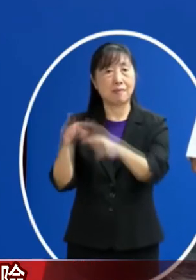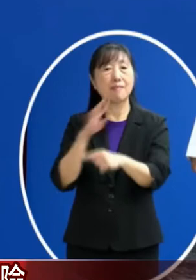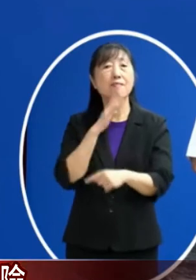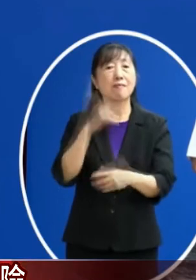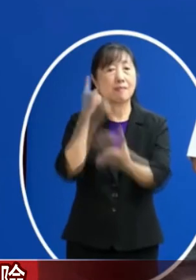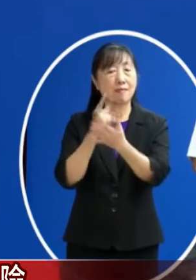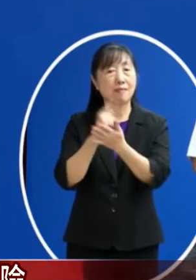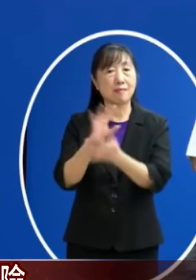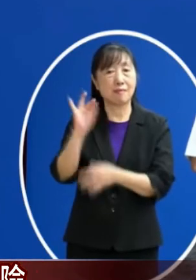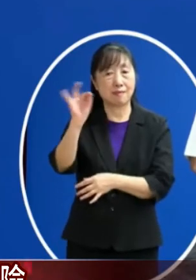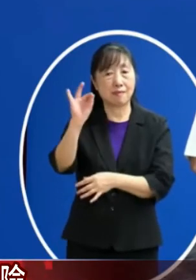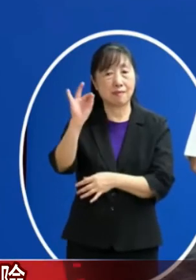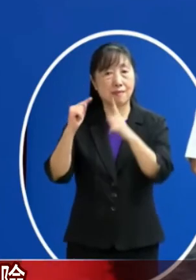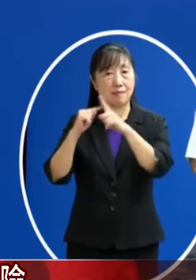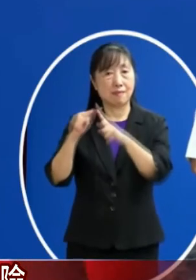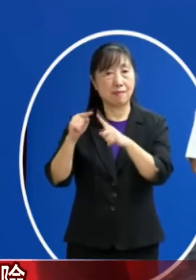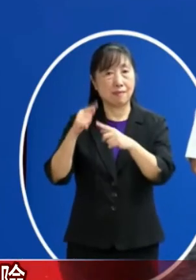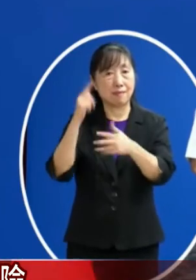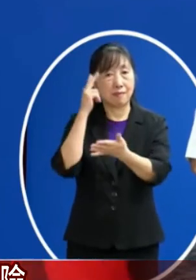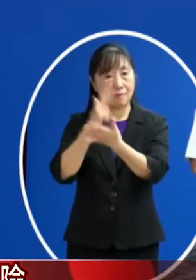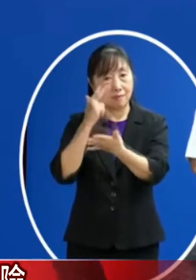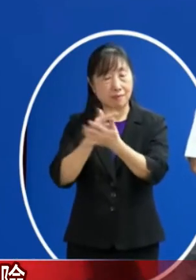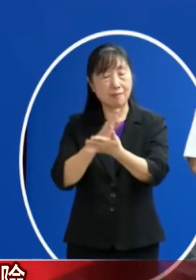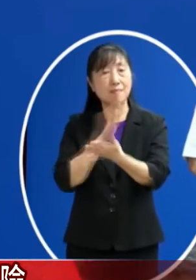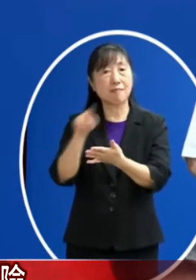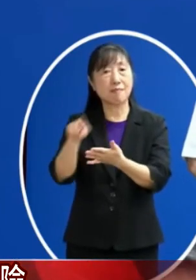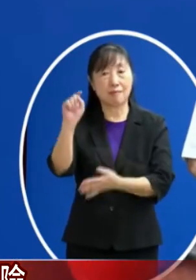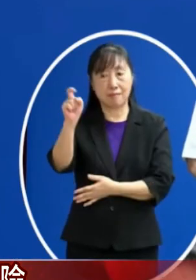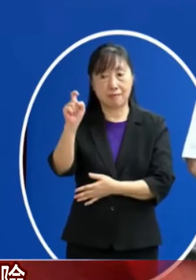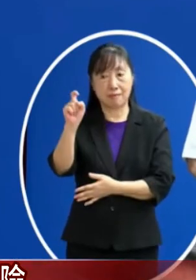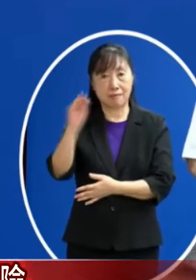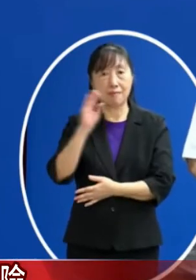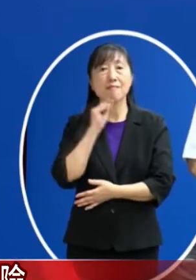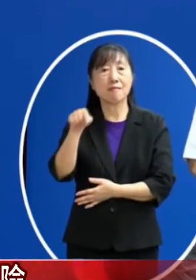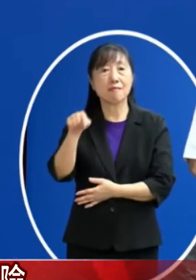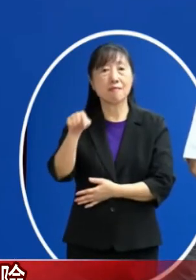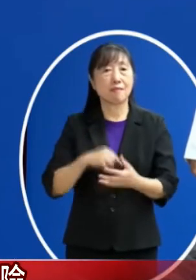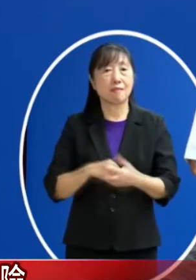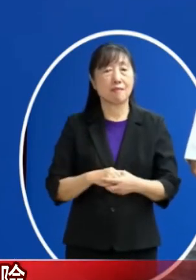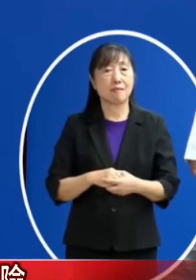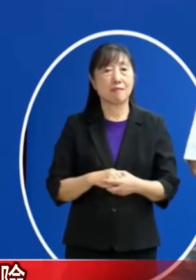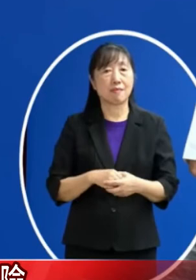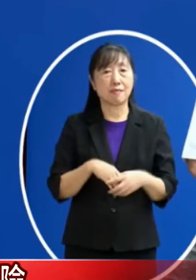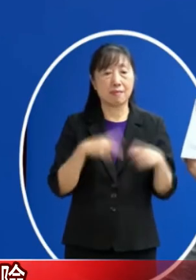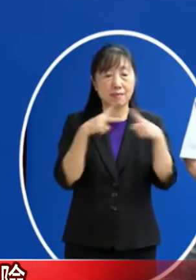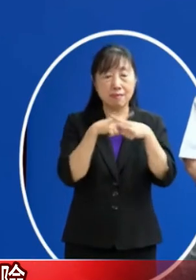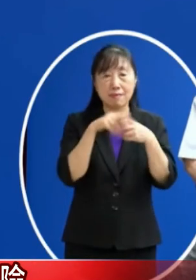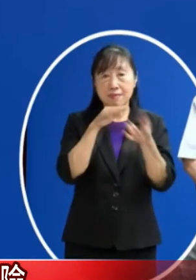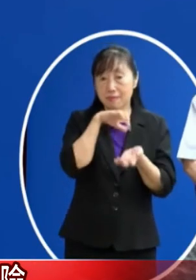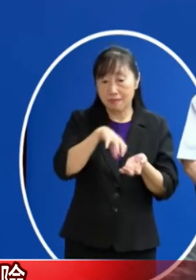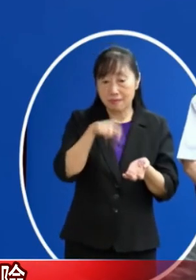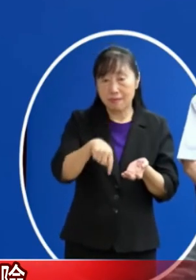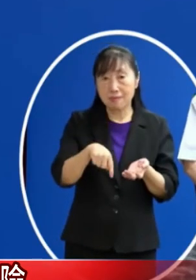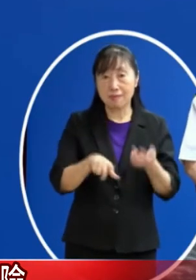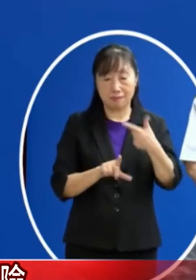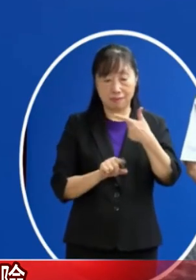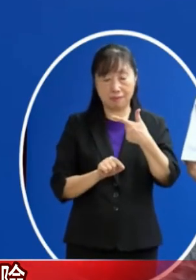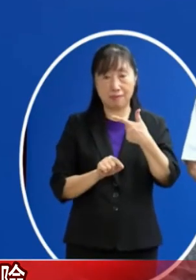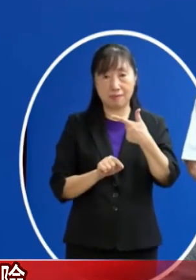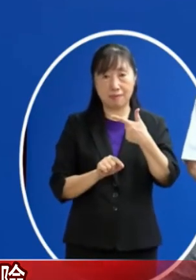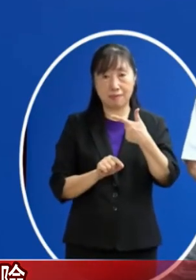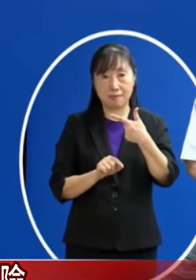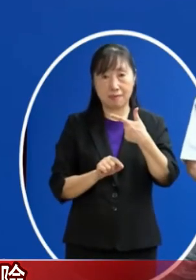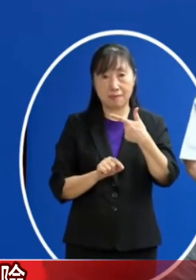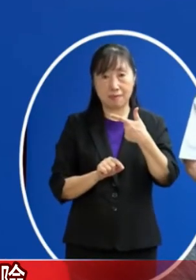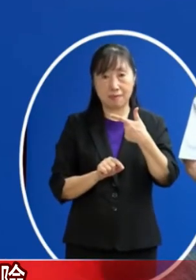人次，那每周应该可以接种10万人次那至于诊所的部分我们从6月开始